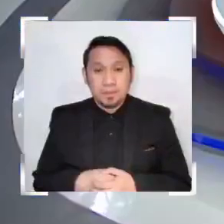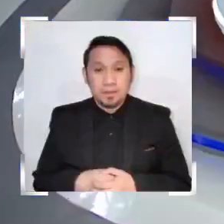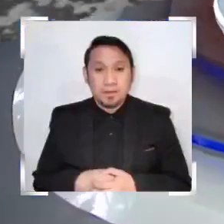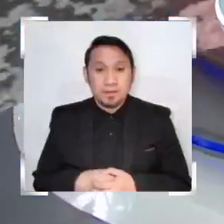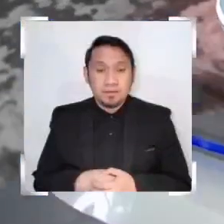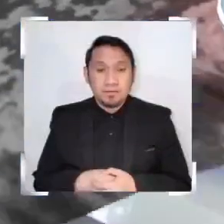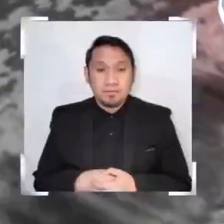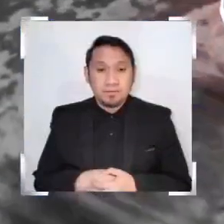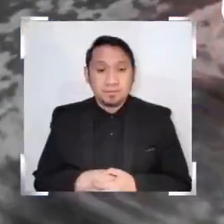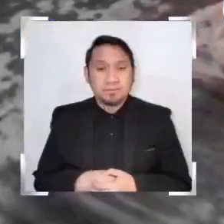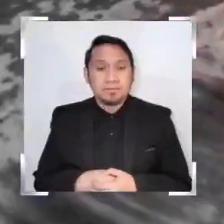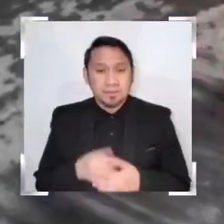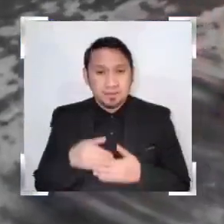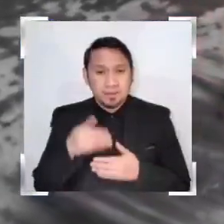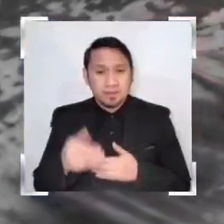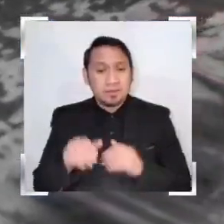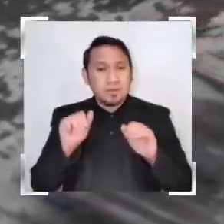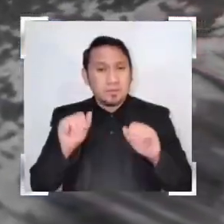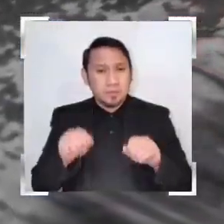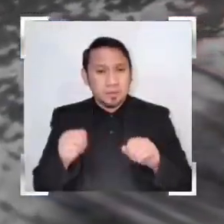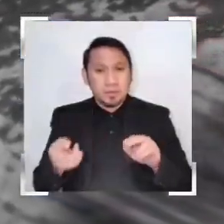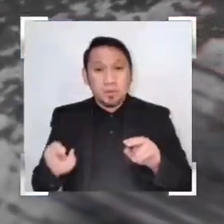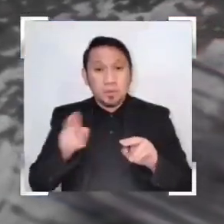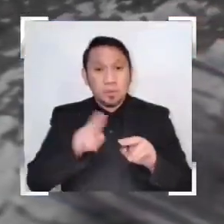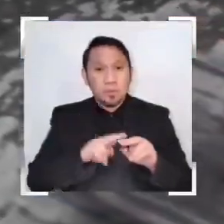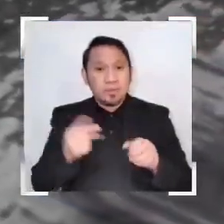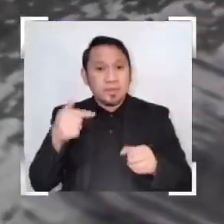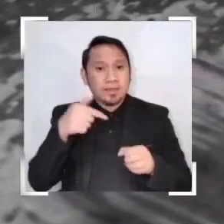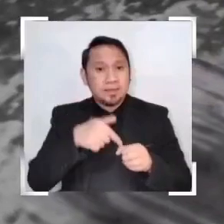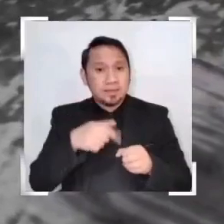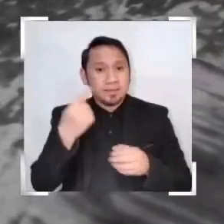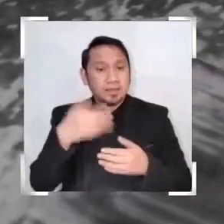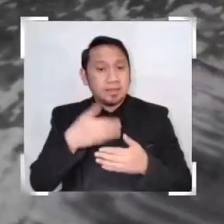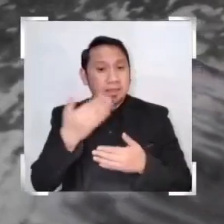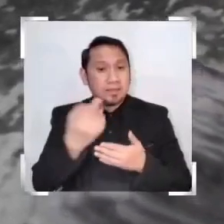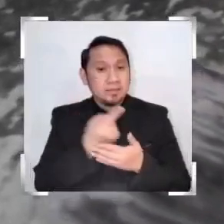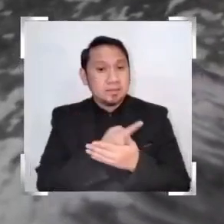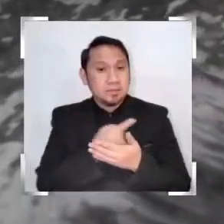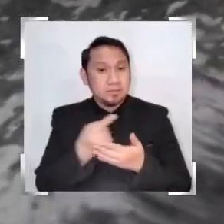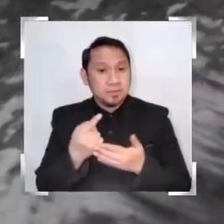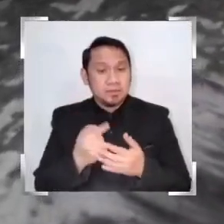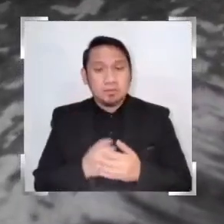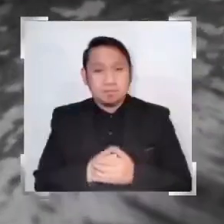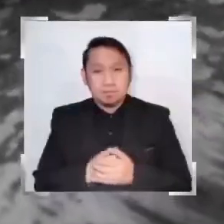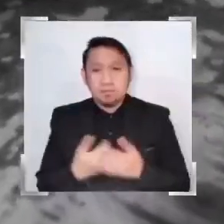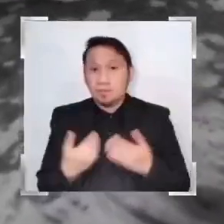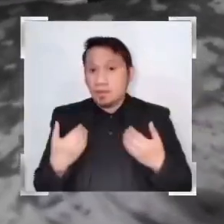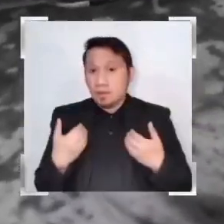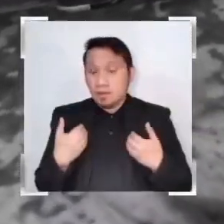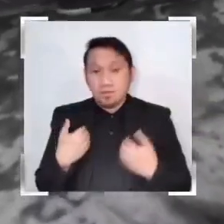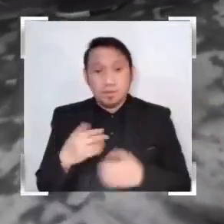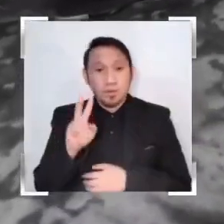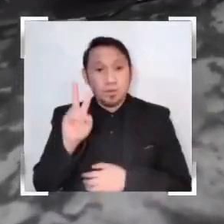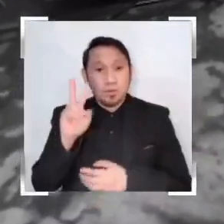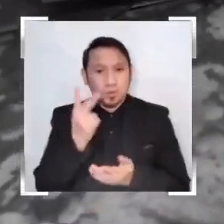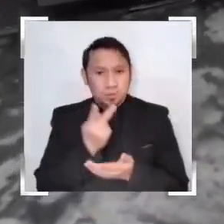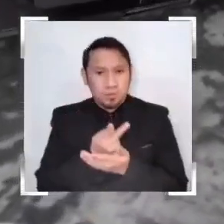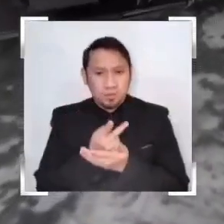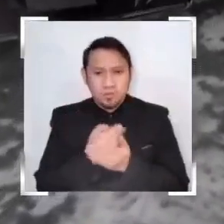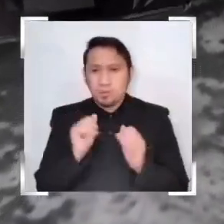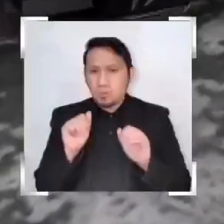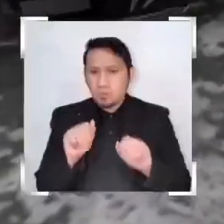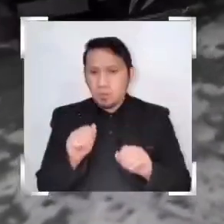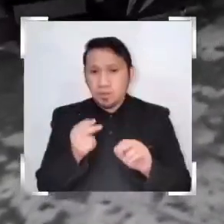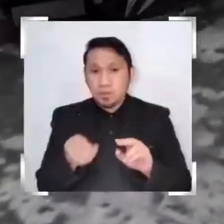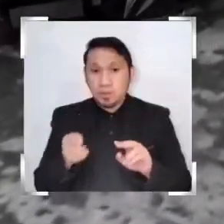Posible ulit ang oil price hike sa susunod na linggo. Sa taya ng oil industry sources, mahigit 2 piso ang posibleng dagdag sa kada